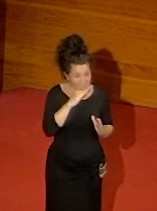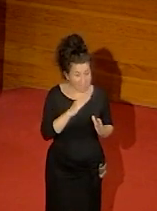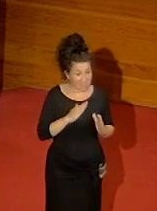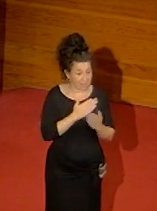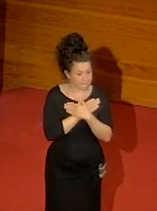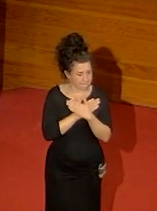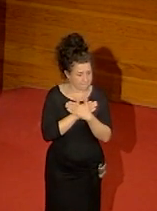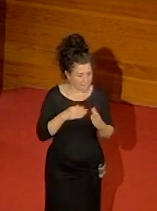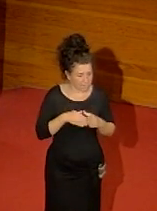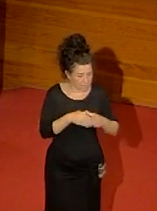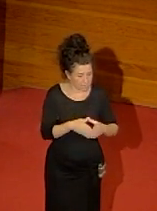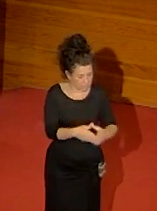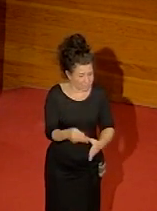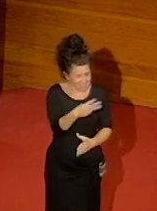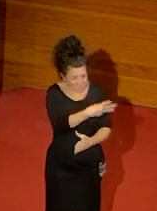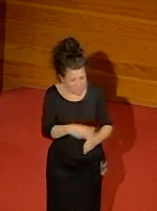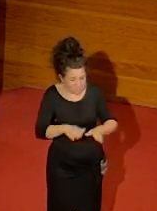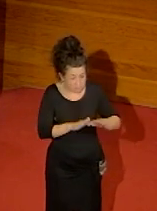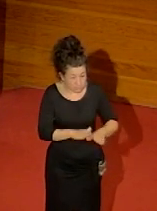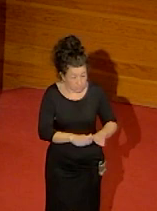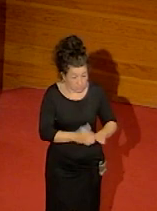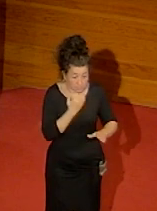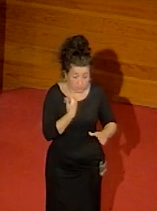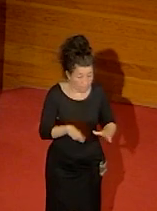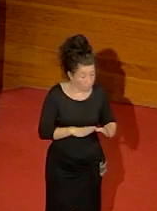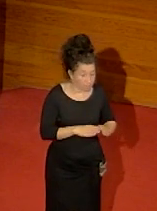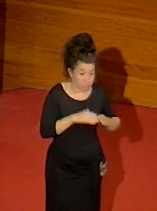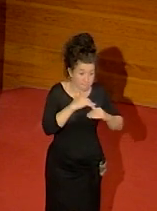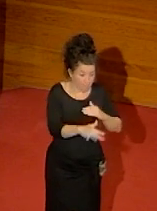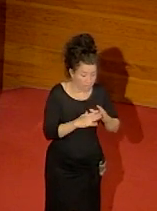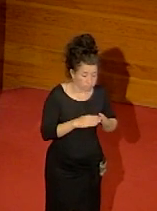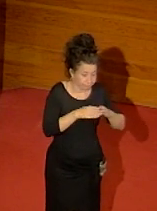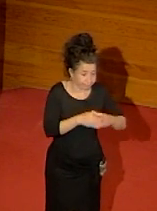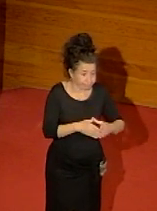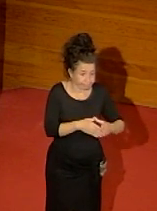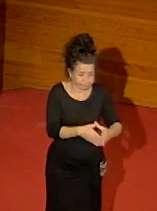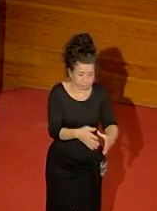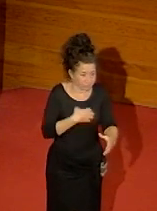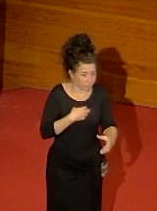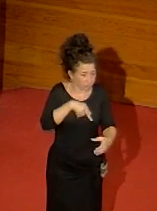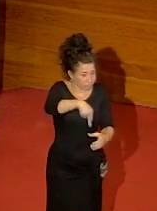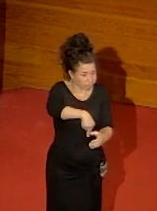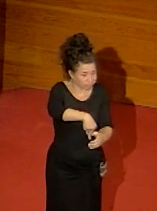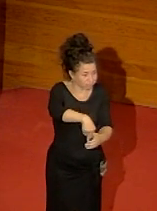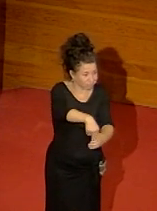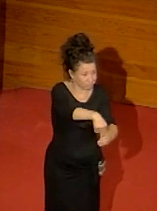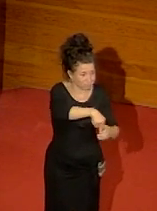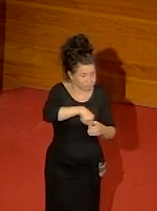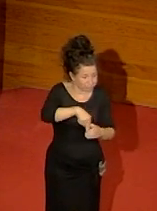Bertan, gaina badakizu, ba, ben itxasoratuz gero, ez dago handik irtetzerik portua lortu arte, ez? Eta bertan izan